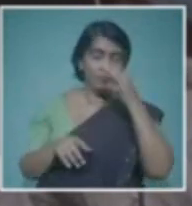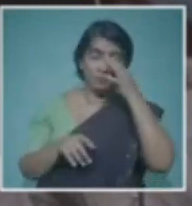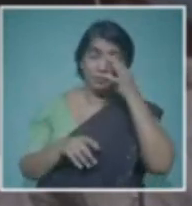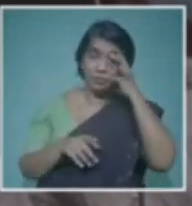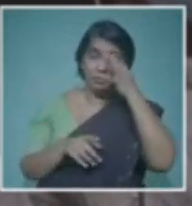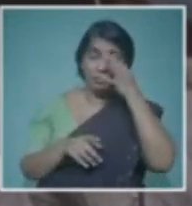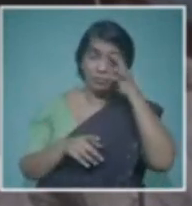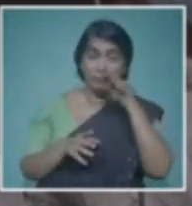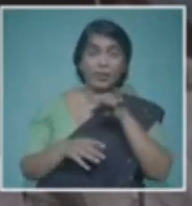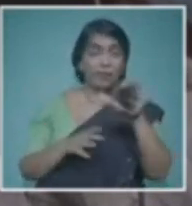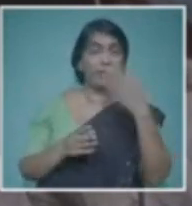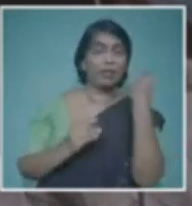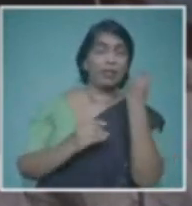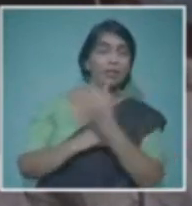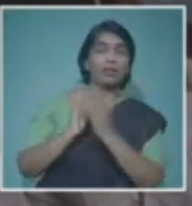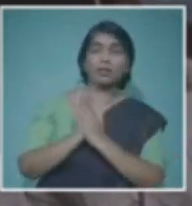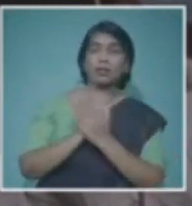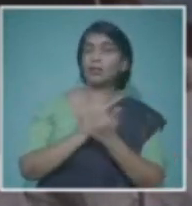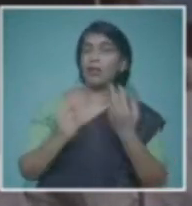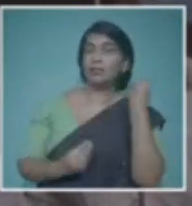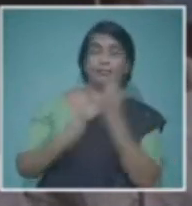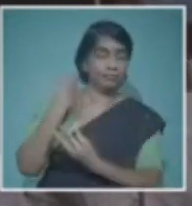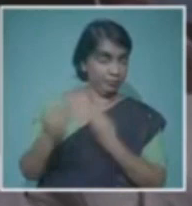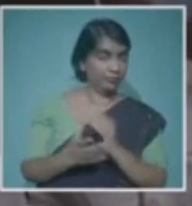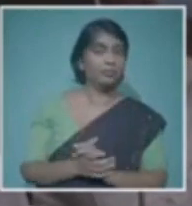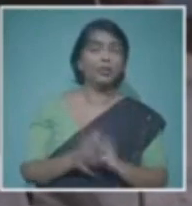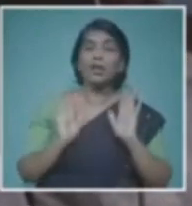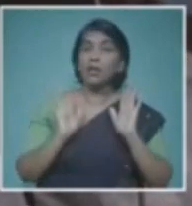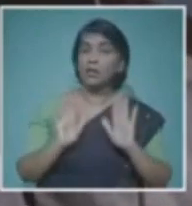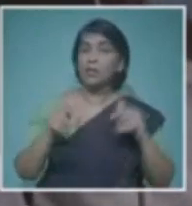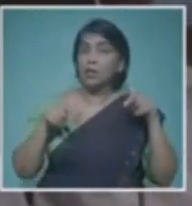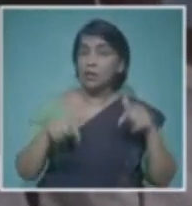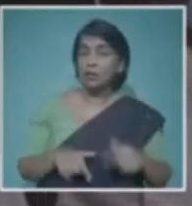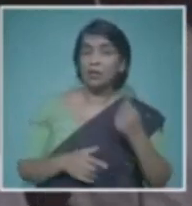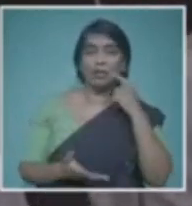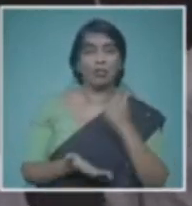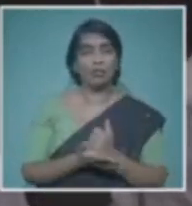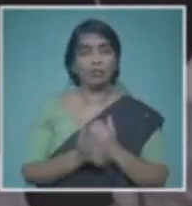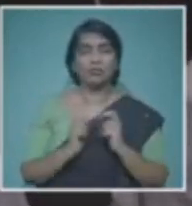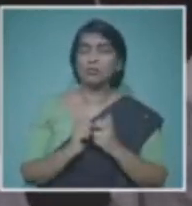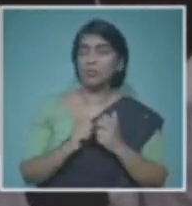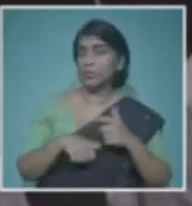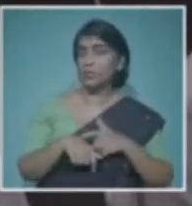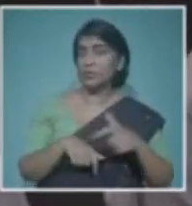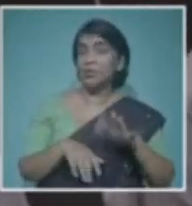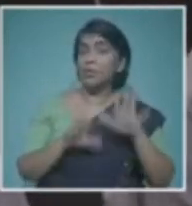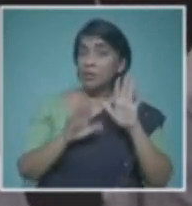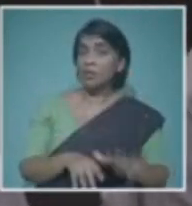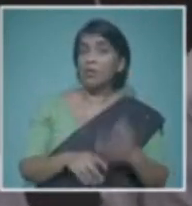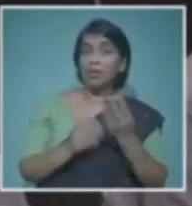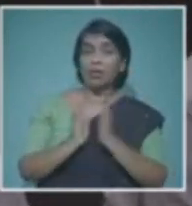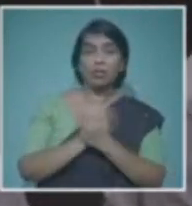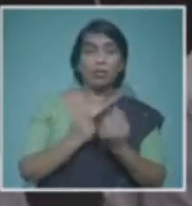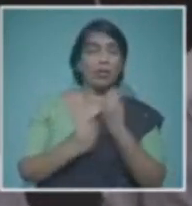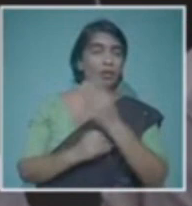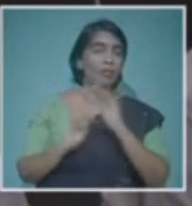සැපෙන්නේ ප්‍රජාවෙන් එක එක අයගෙන් දෙන ආධාර මත නමුත් මෙවැනි ආර්ථික අර්බුද තියෙන අවස්ථාවල ඒ ආධාර